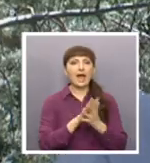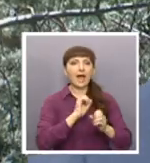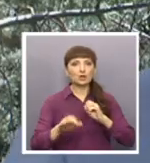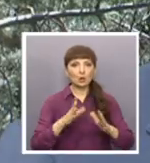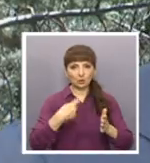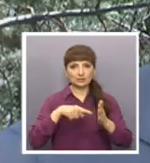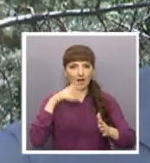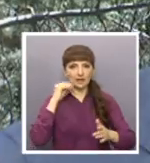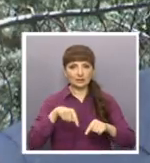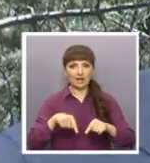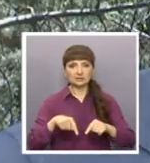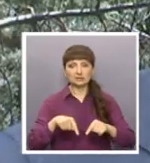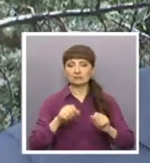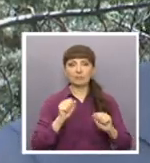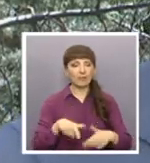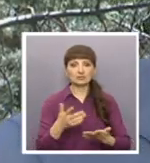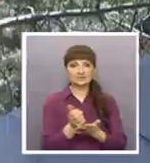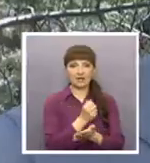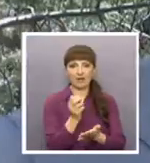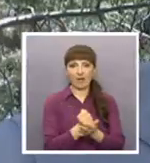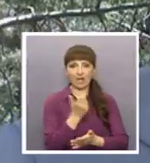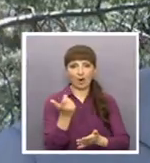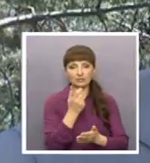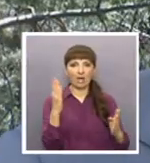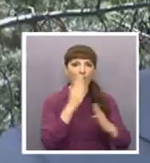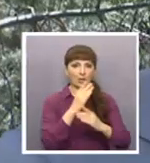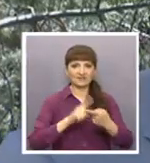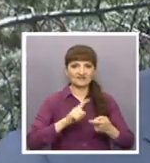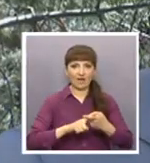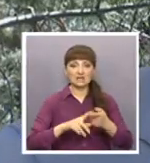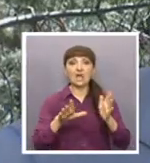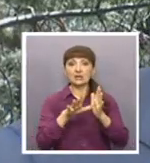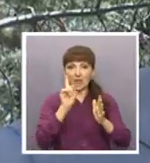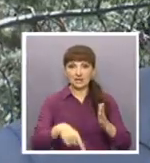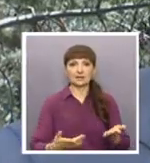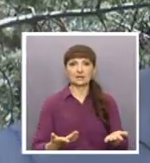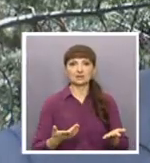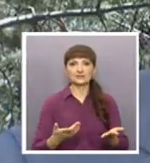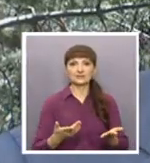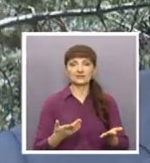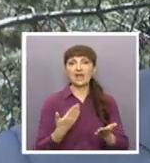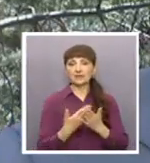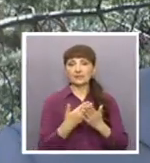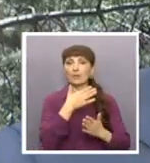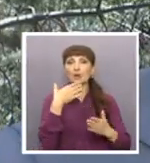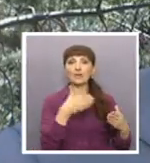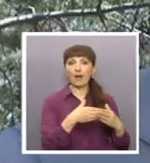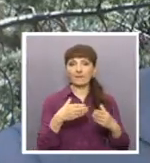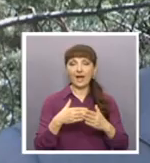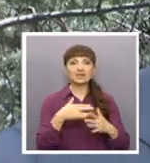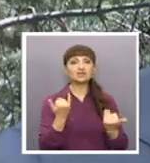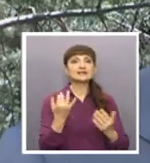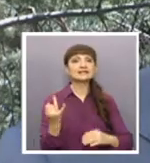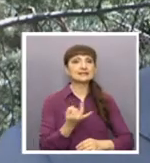Алматы, да, они имеют бешеный потенциал, как экономический, так и экологический, да, и энергетический. И многие компании сейчас